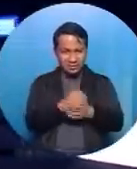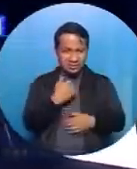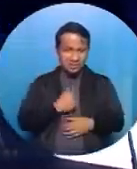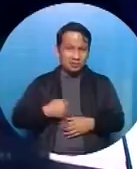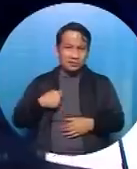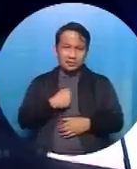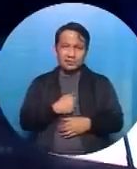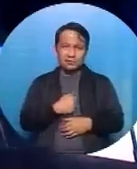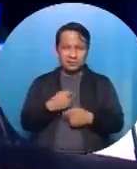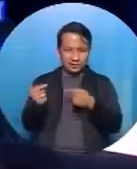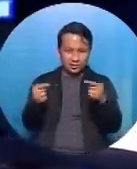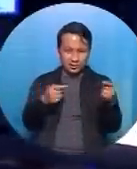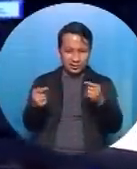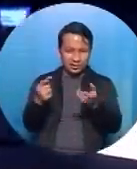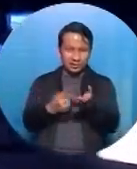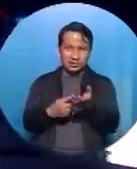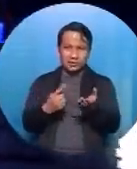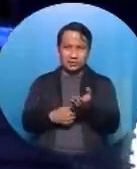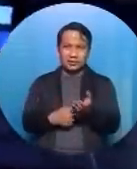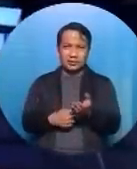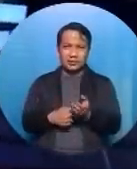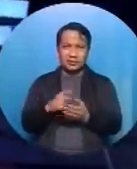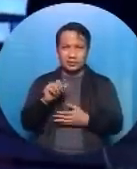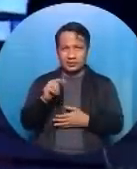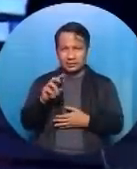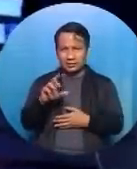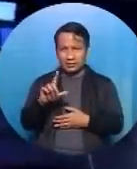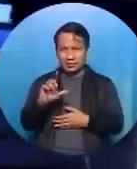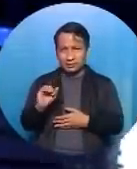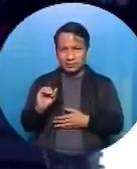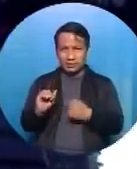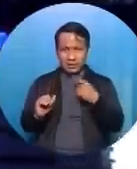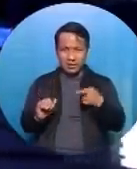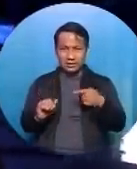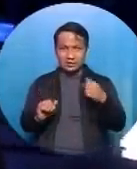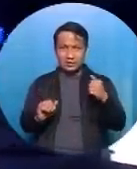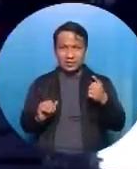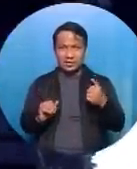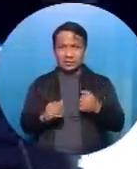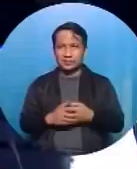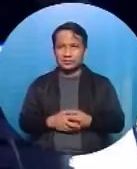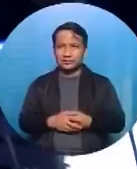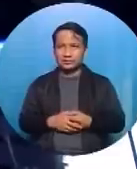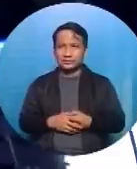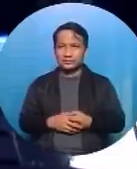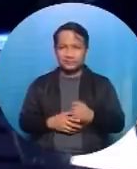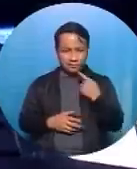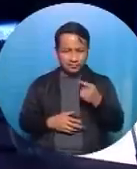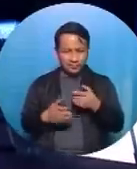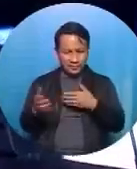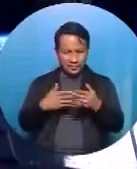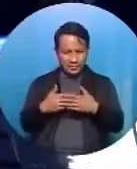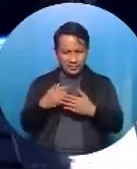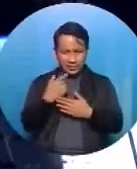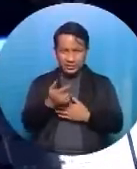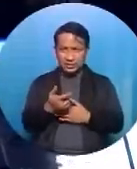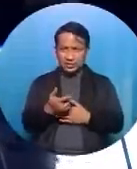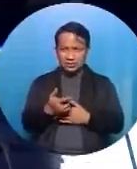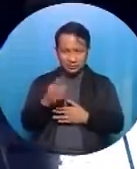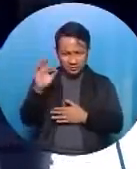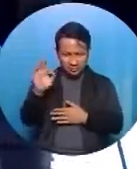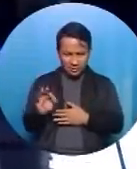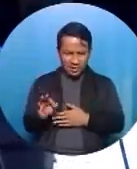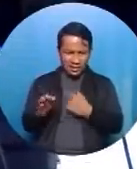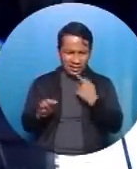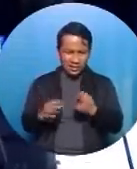mag-sorry, nakipag-argue ka pa, Angelica. At eto, si Christian Floyd, Idol, grabe sila, no? Mapakahas na Friday itong mga